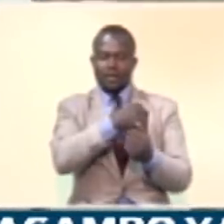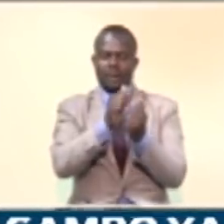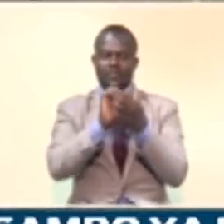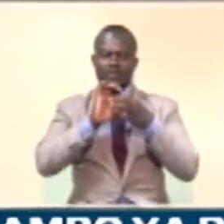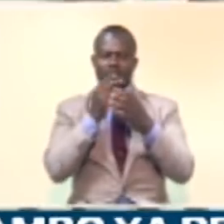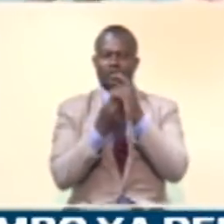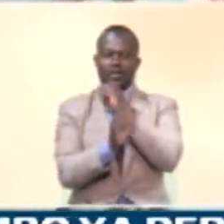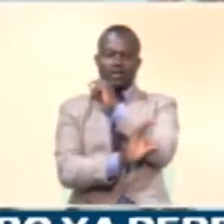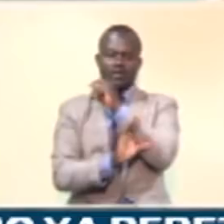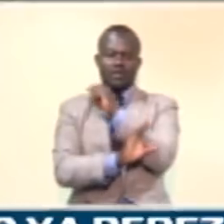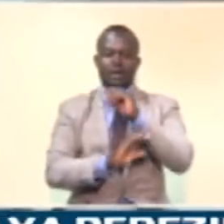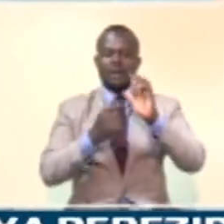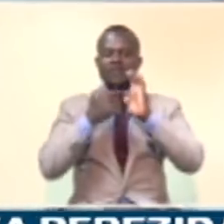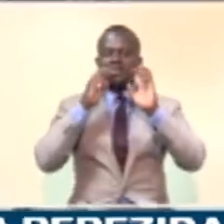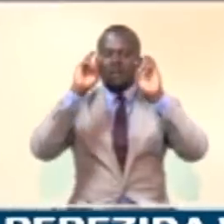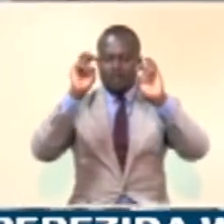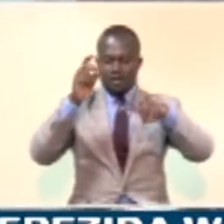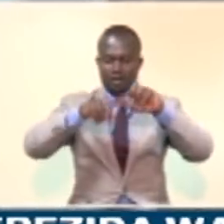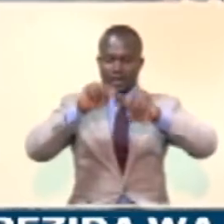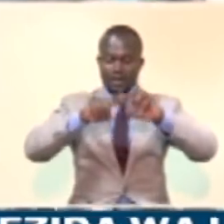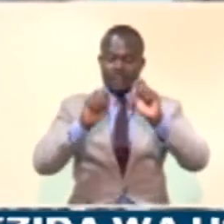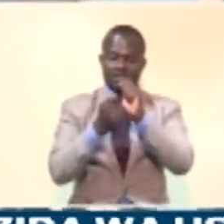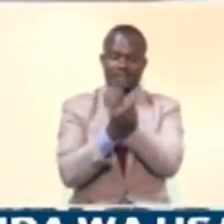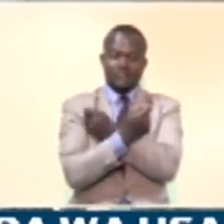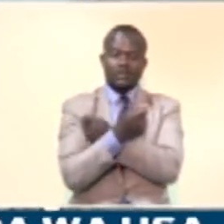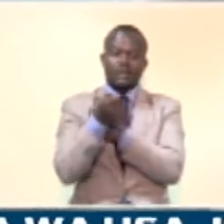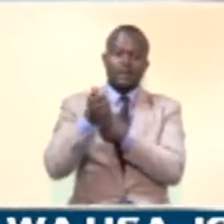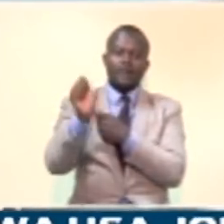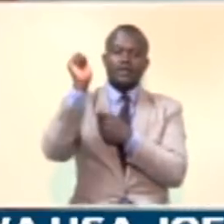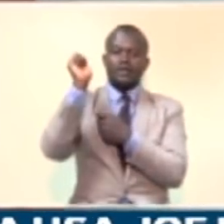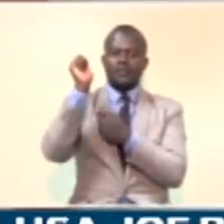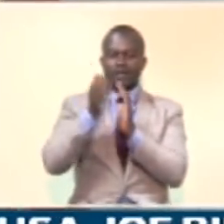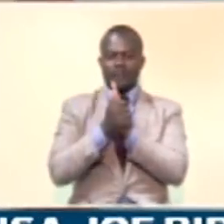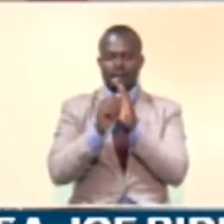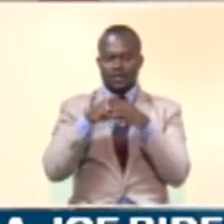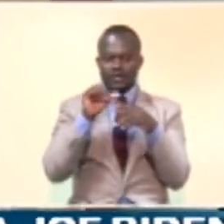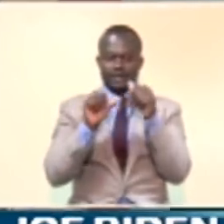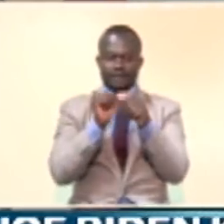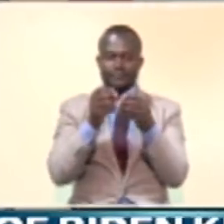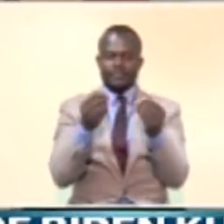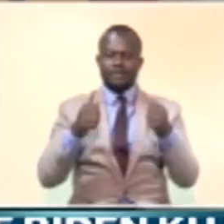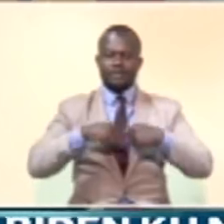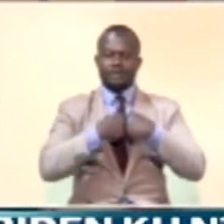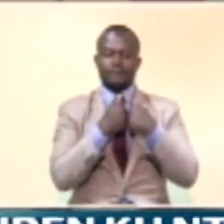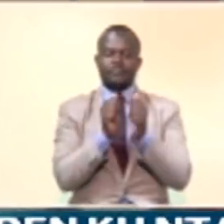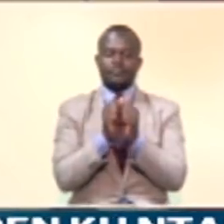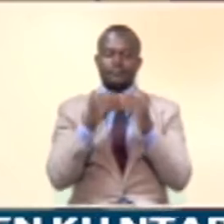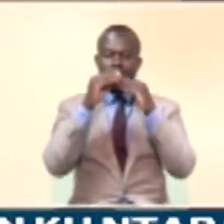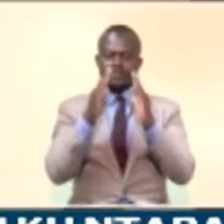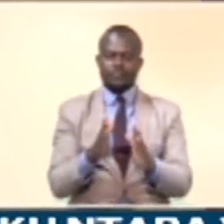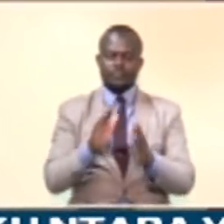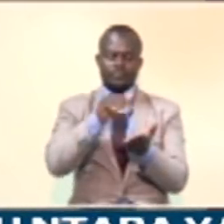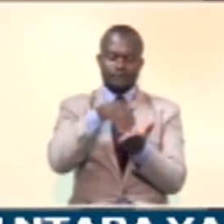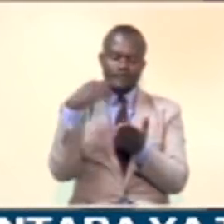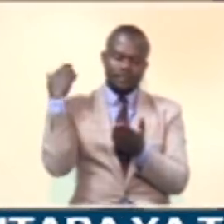n'imibanire y'ibihugu bose bemeza ko ibyo politike yishe bishobora gukosorwa na politike ubwayo. Impuguke mu birebana no gukemura amakimbirane akaba n'umuyobozi w'agateganyo